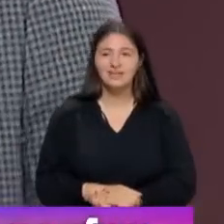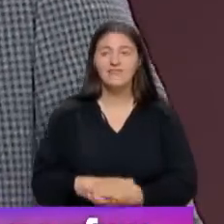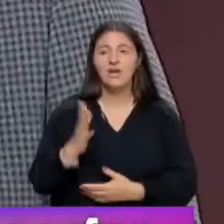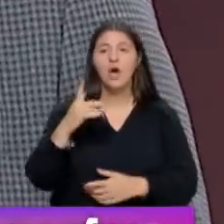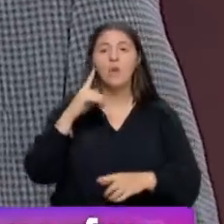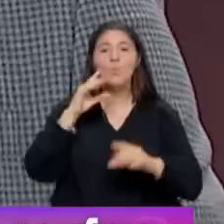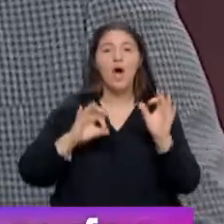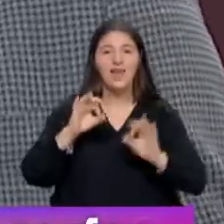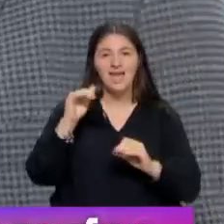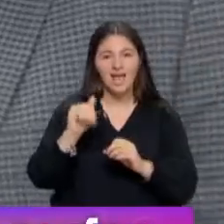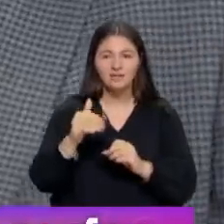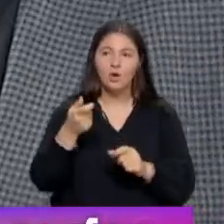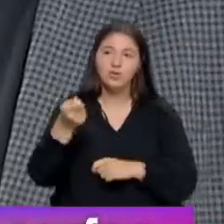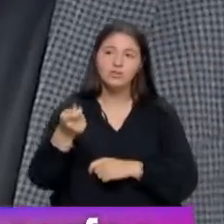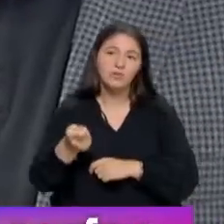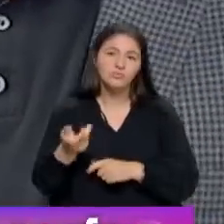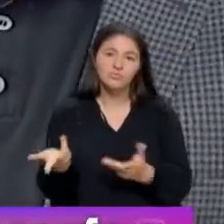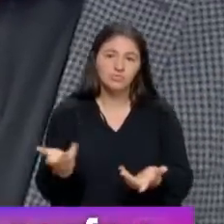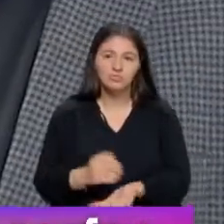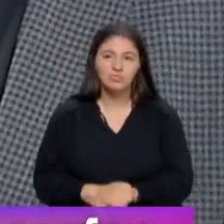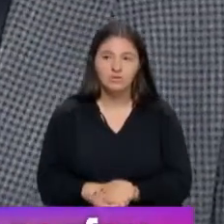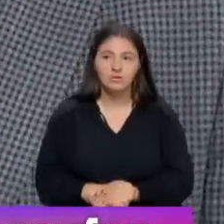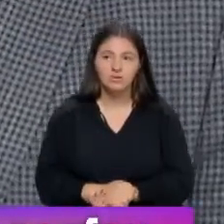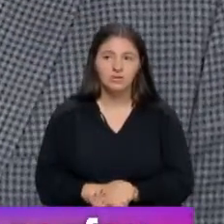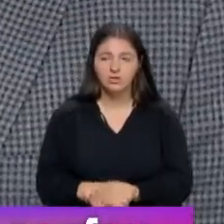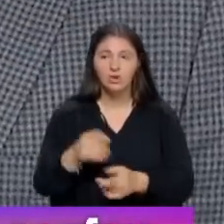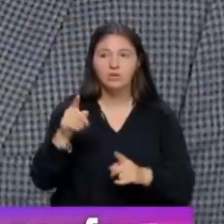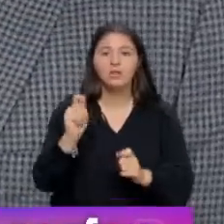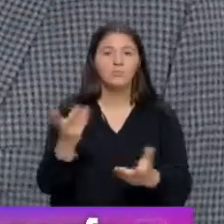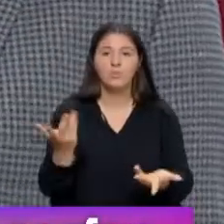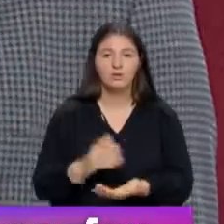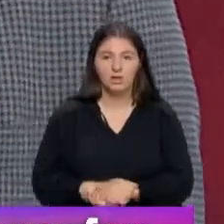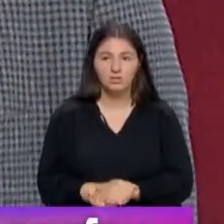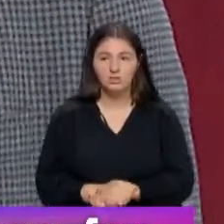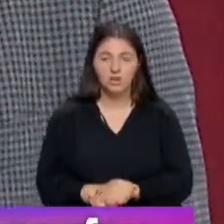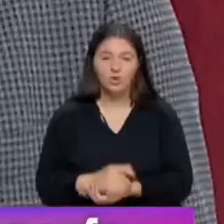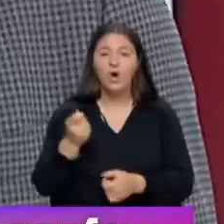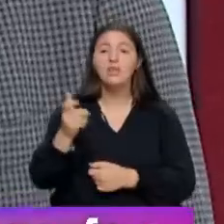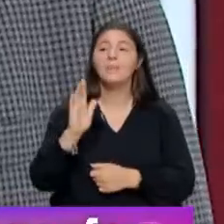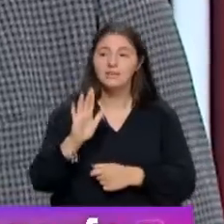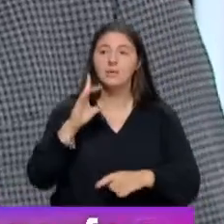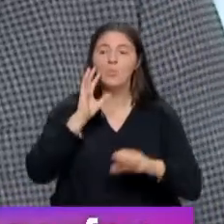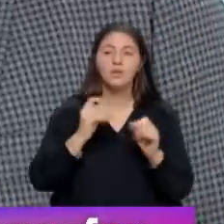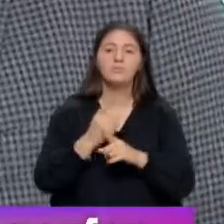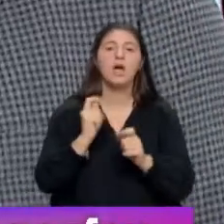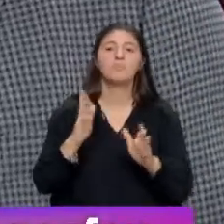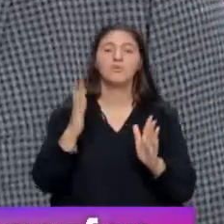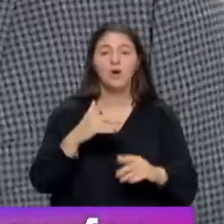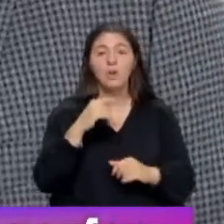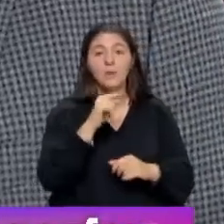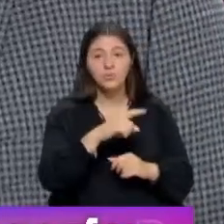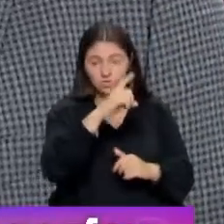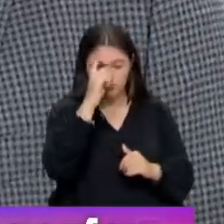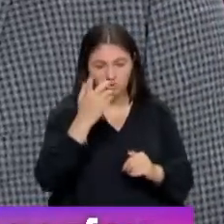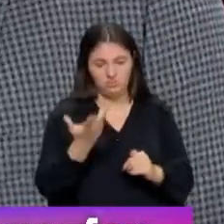ya da muayenesi geldiyse Ödeyeceğiz mecburen çünkü onları yapmıyorlar yani ödemediğiniz zaman Abi bu